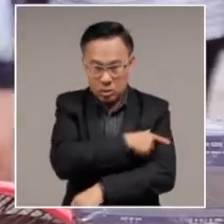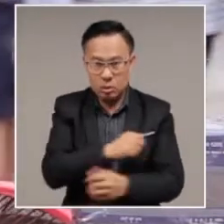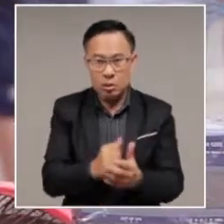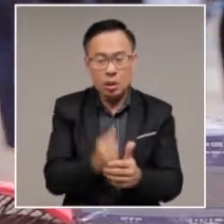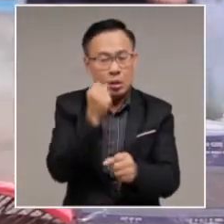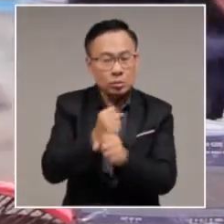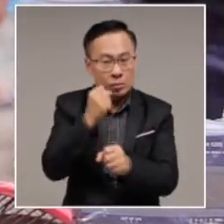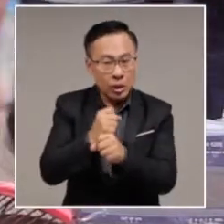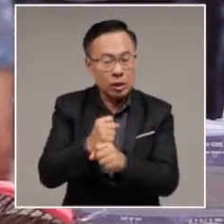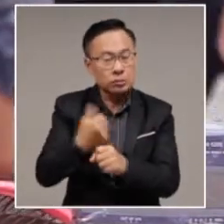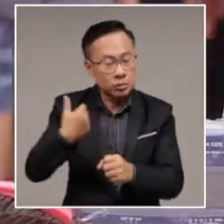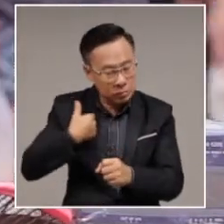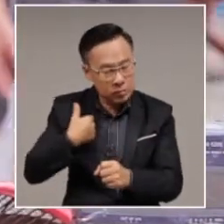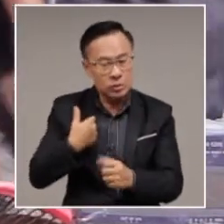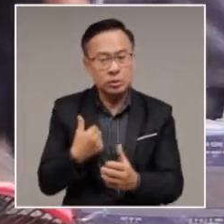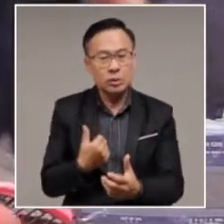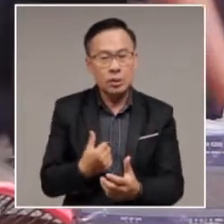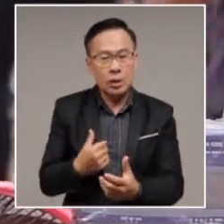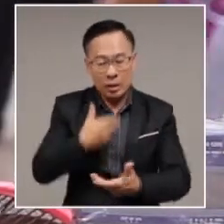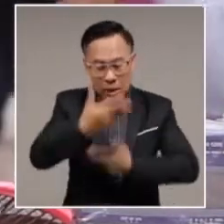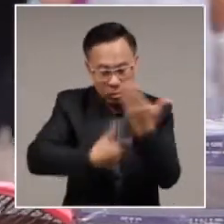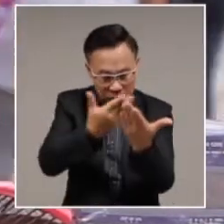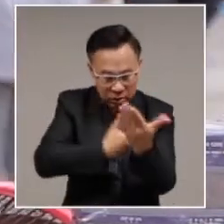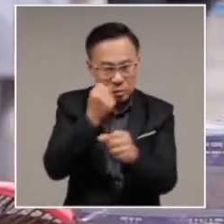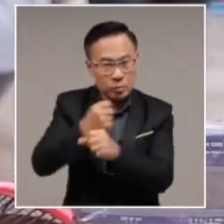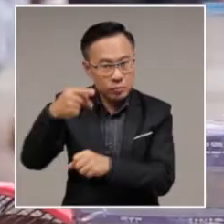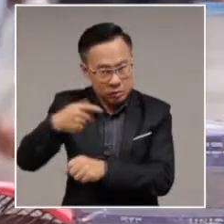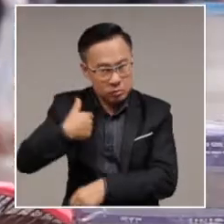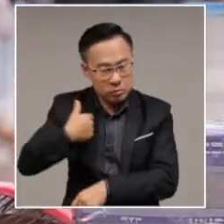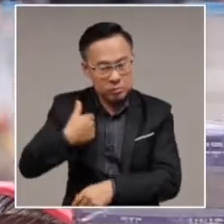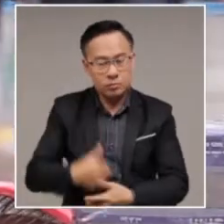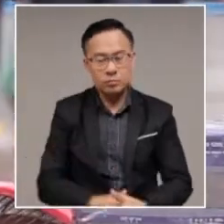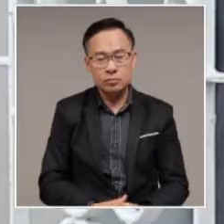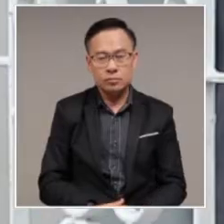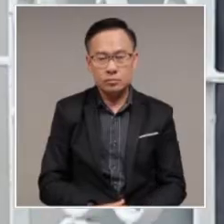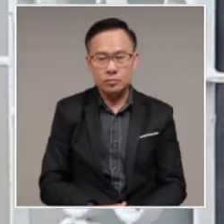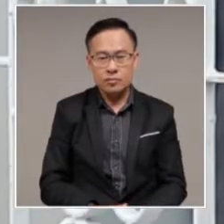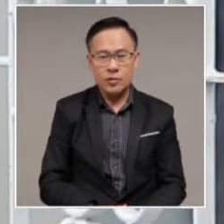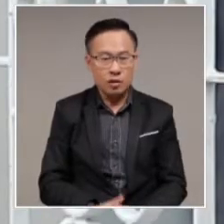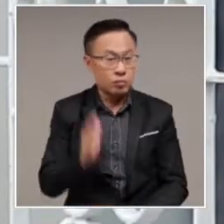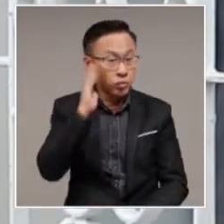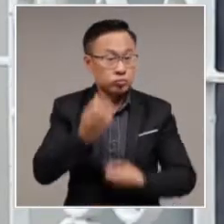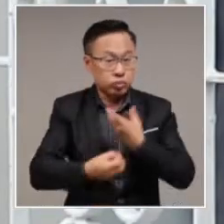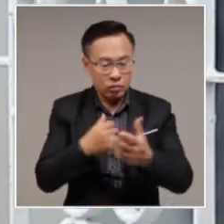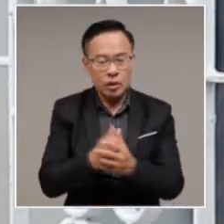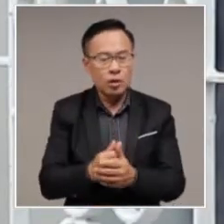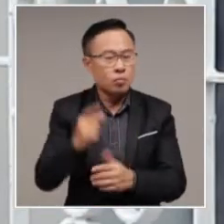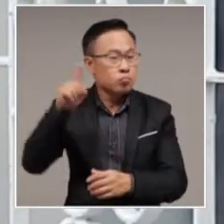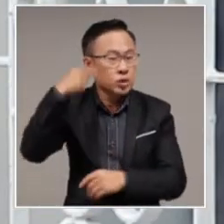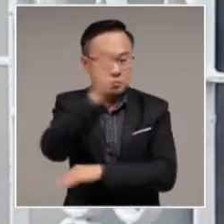เขาก็มีงานพิเศษทำอีกแล้วก็นอกจากขายลอตเตอรี่เนาะ เขาเป็นคนมีน้ำใจ